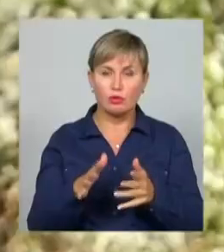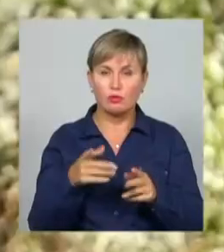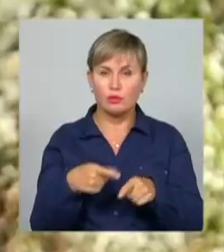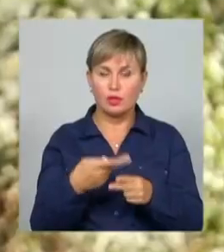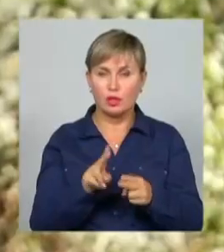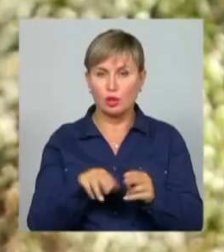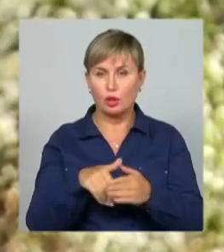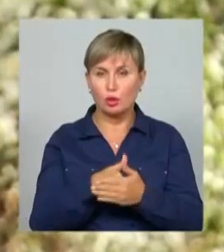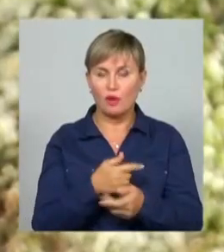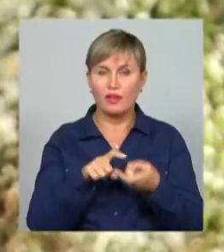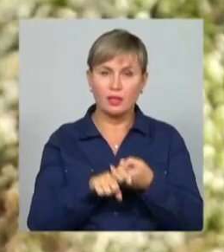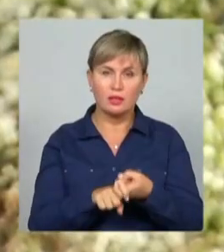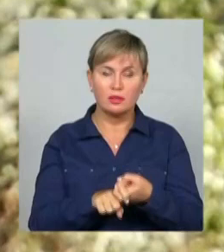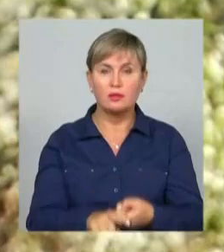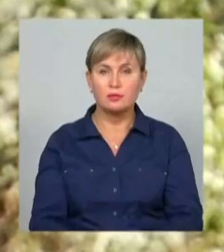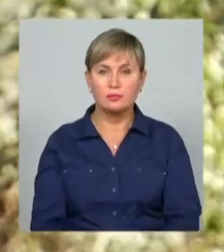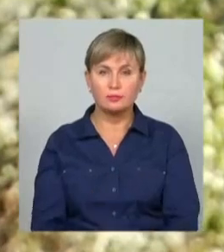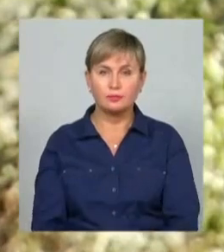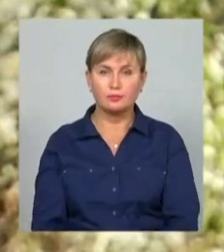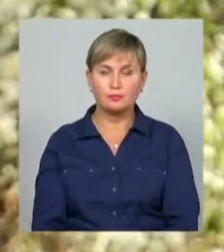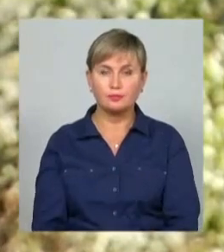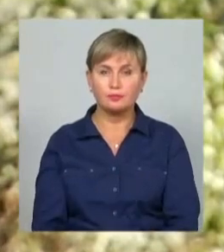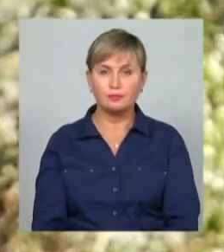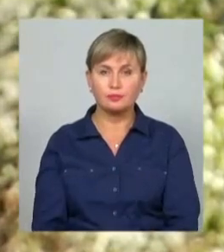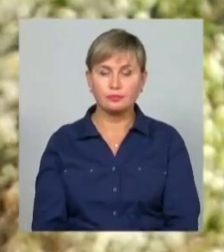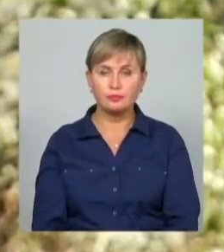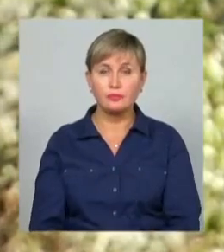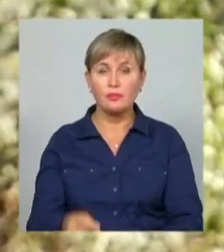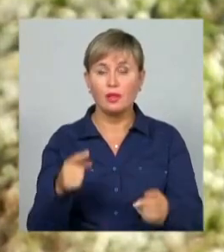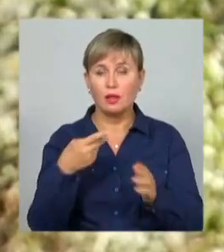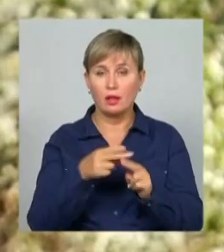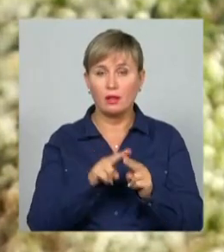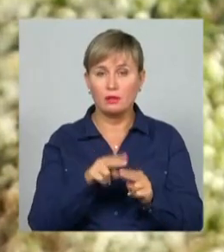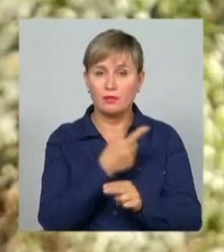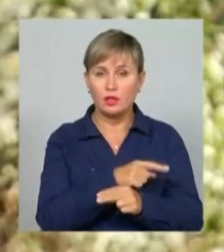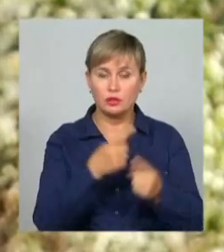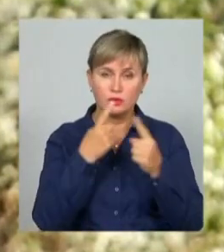коронавируса? Это данные докторов CDC, которые заявили, что